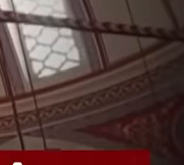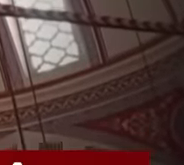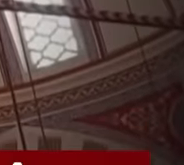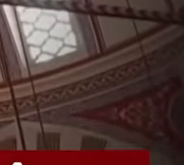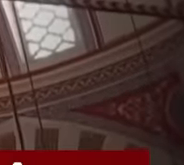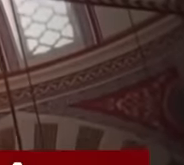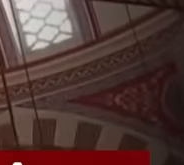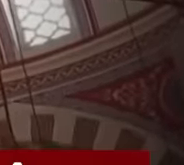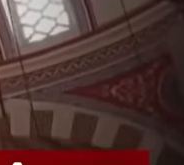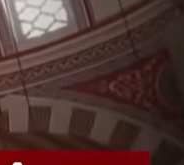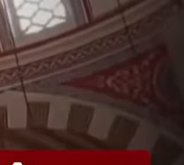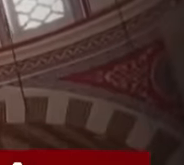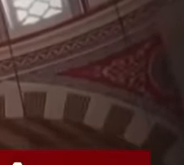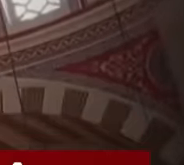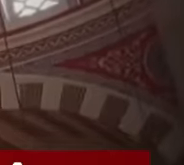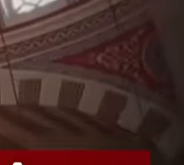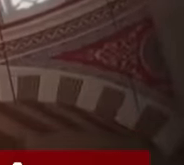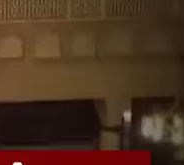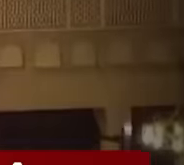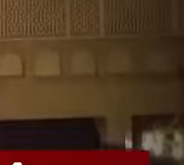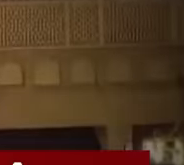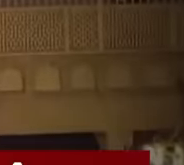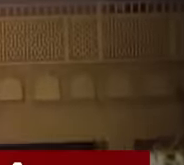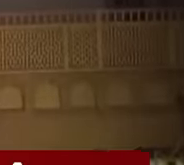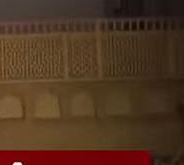alelfelâh. Hayya